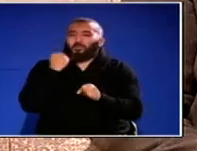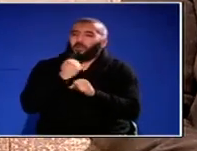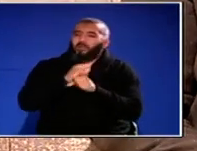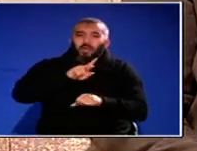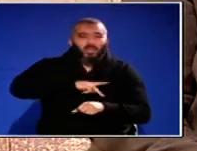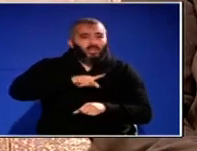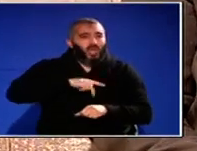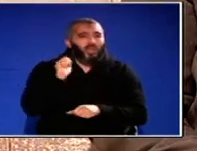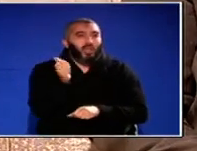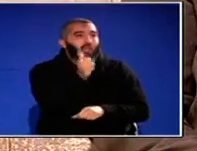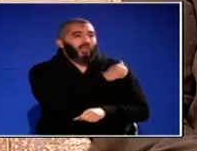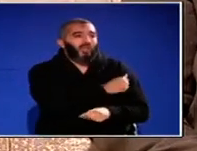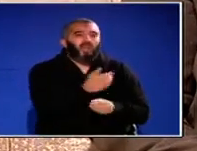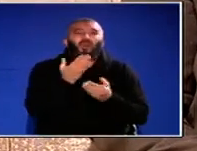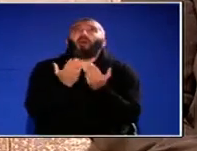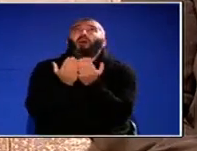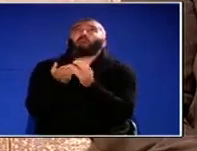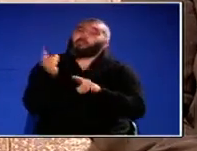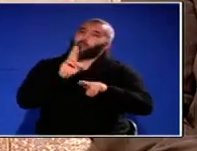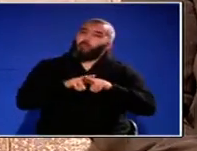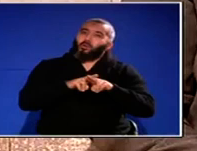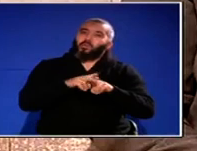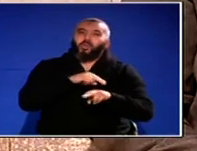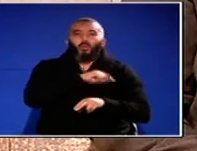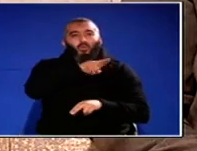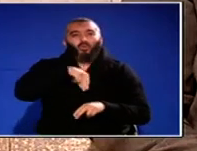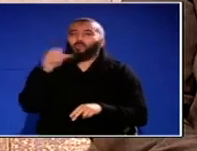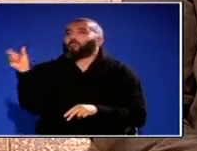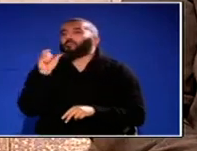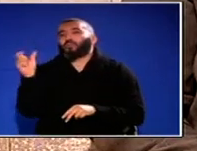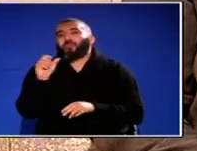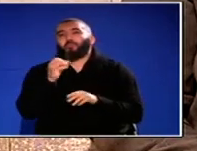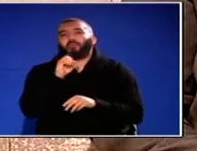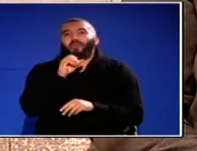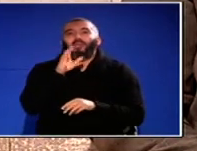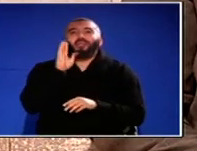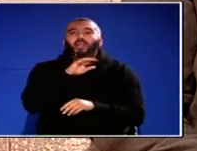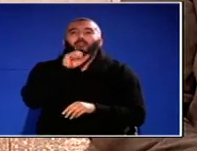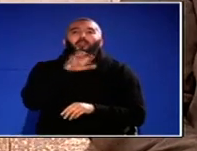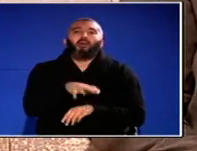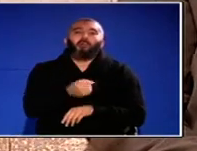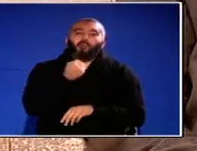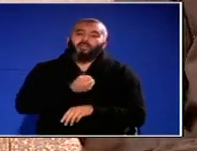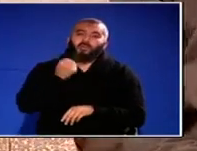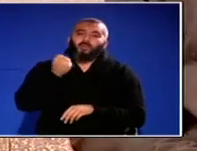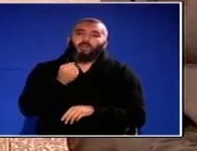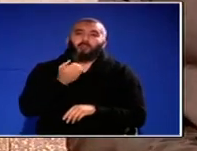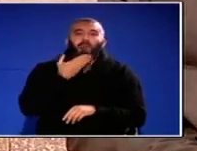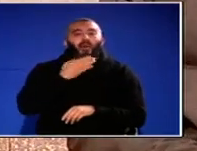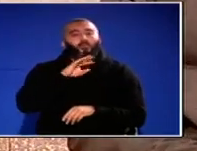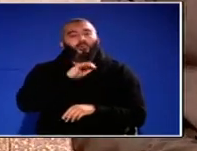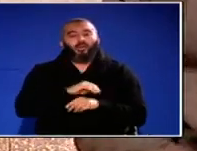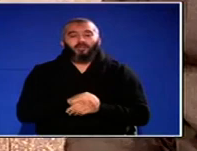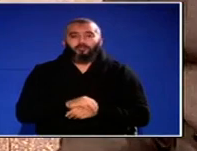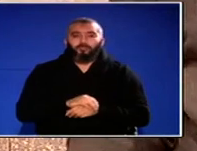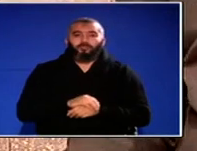تتوفانا مسلمين وترحقنا بالصالحين، وسلام على المرسلين والحمد لله رب العالمين. الحمد لله. الله يبارك فيك شيخنا